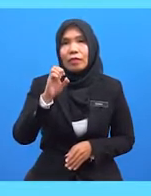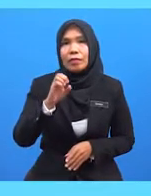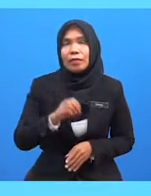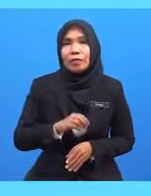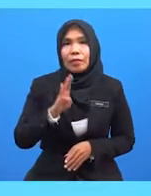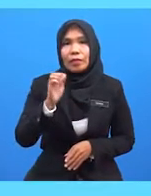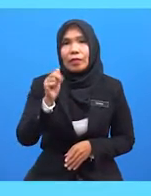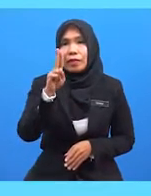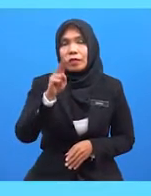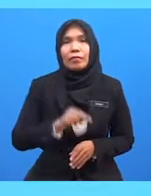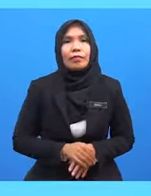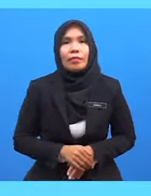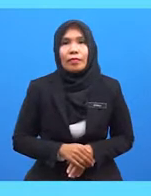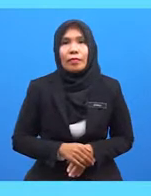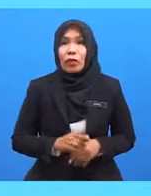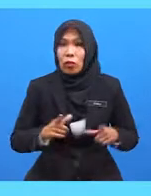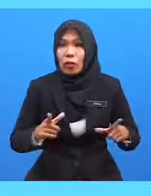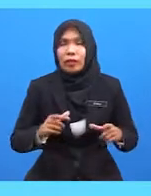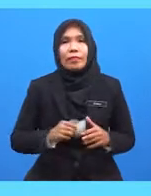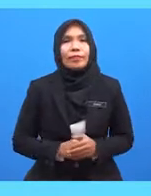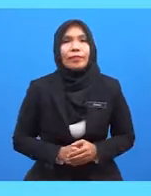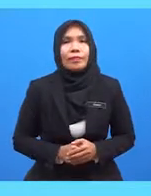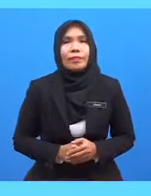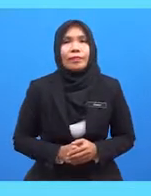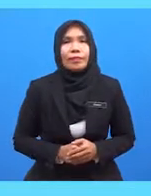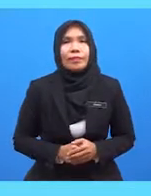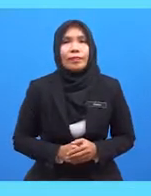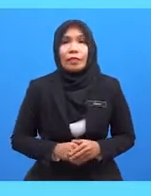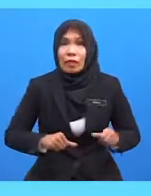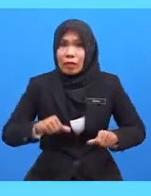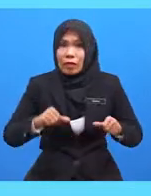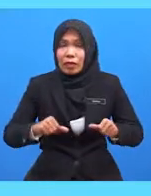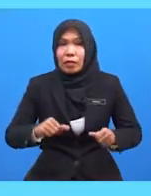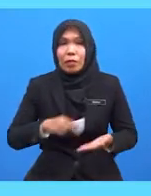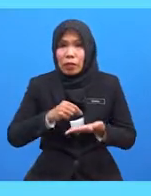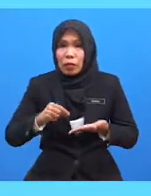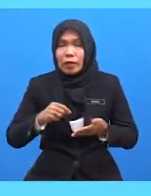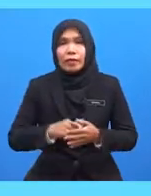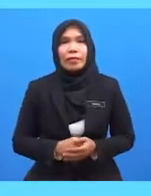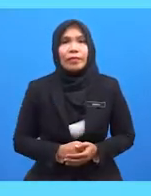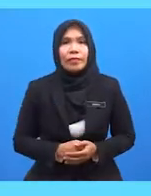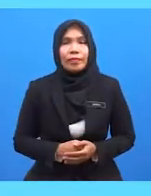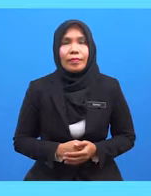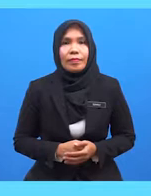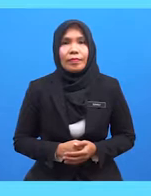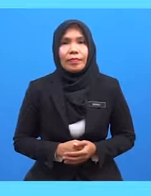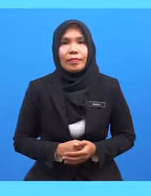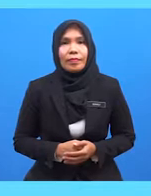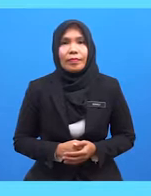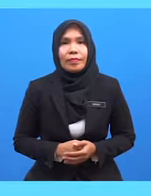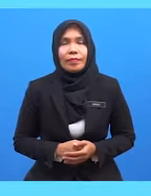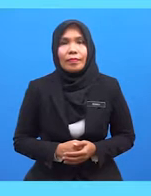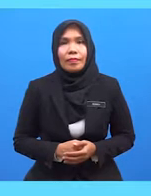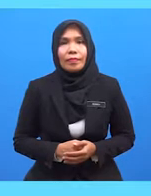Aceh. Kegiatan menulis kitab-kitab agama dan sastra berkembang pesat. Pada